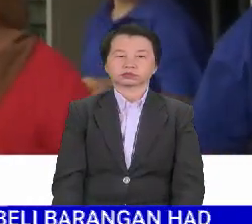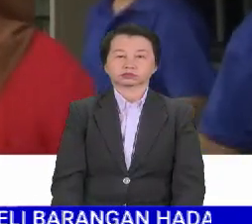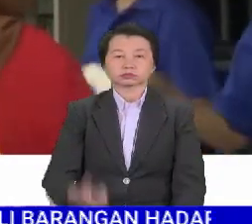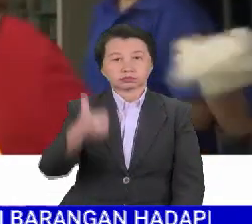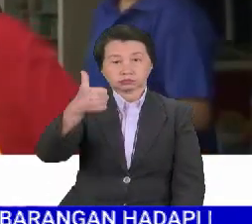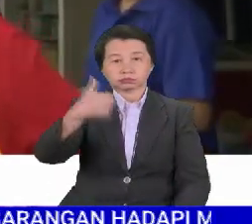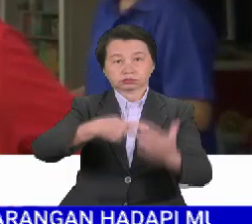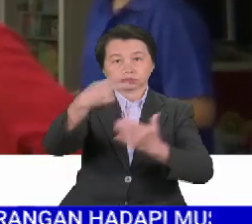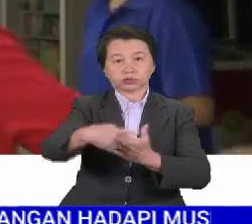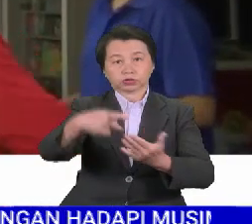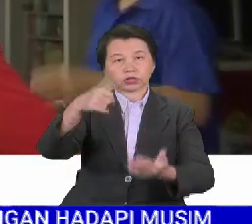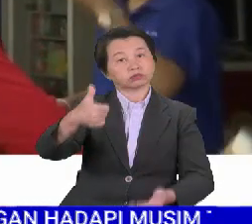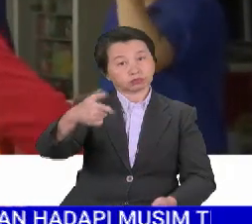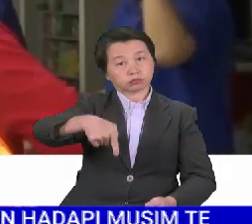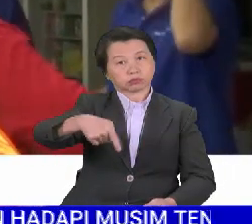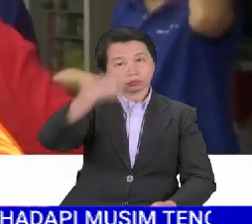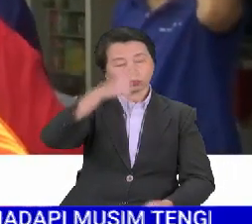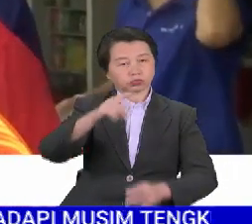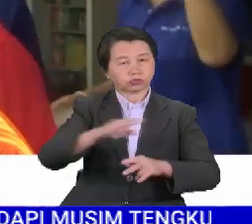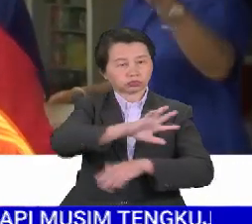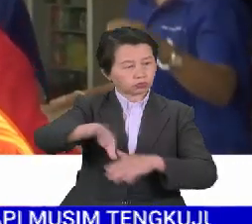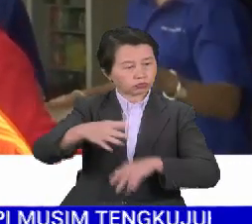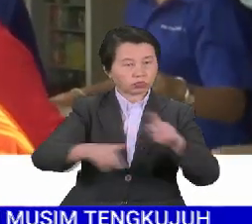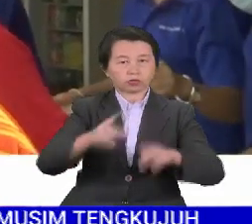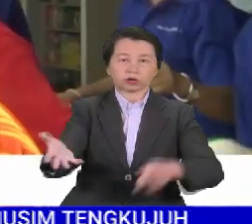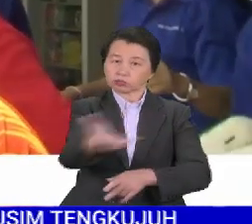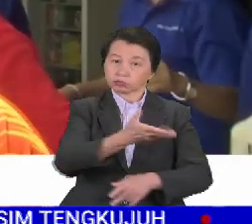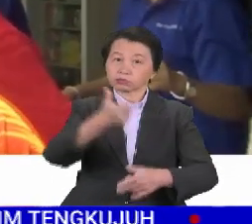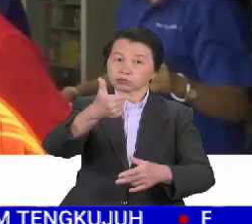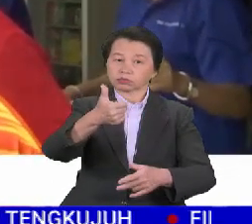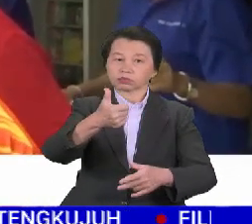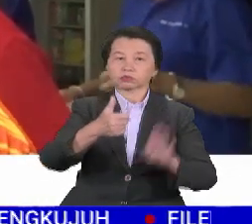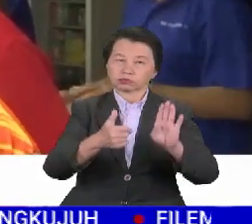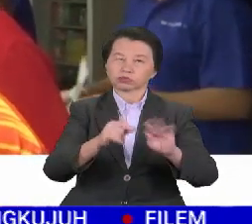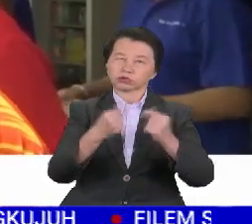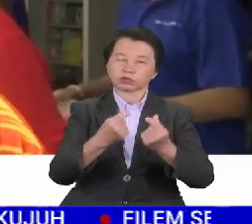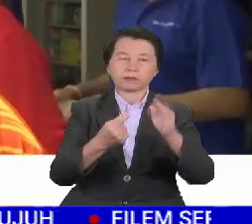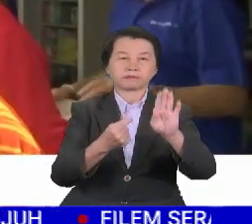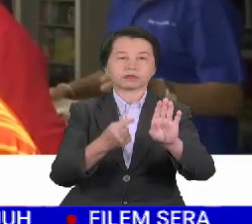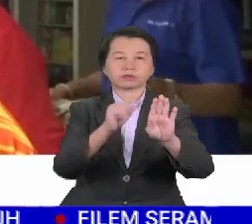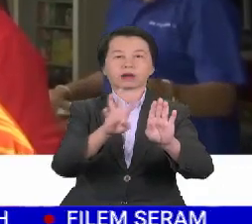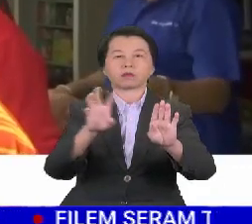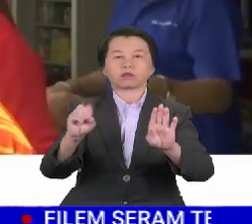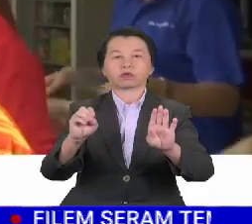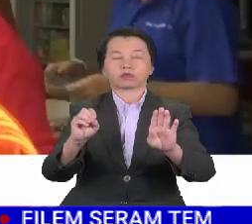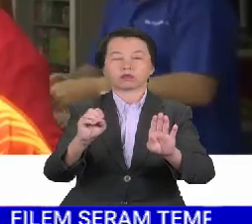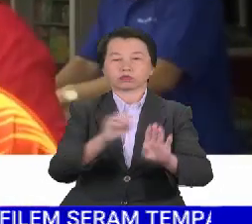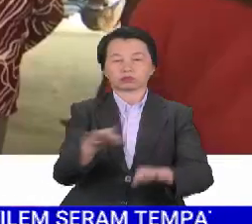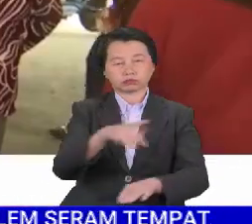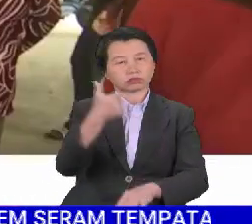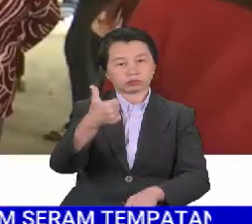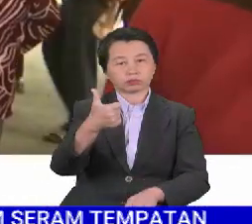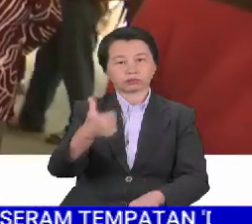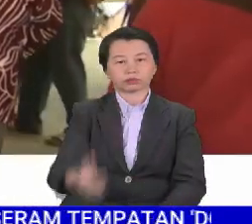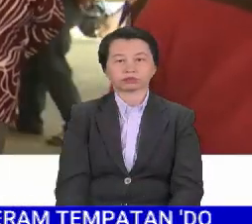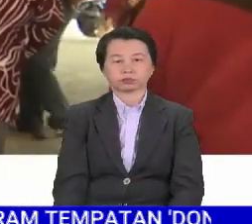bagus untuk semua orang yang di 40, semuanya memanglah bagus.